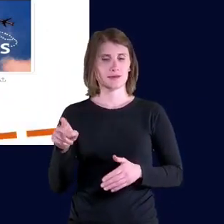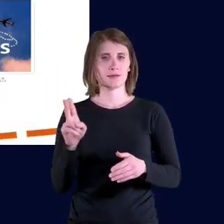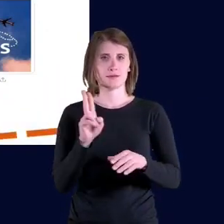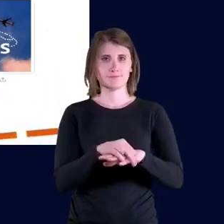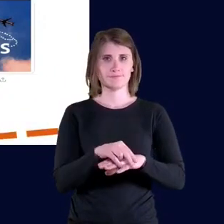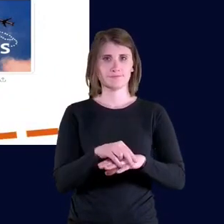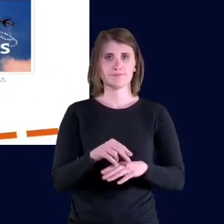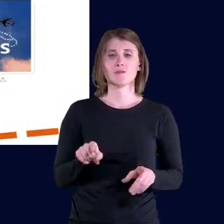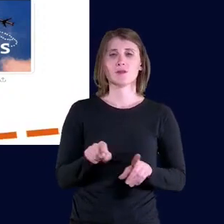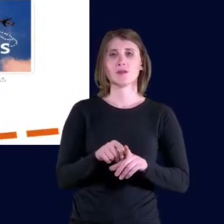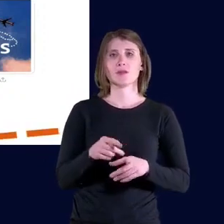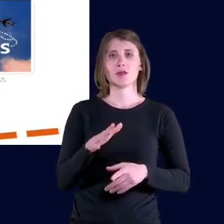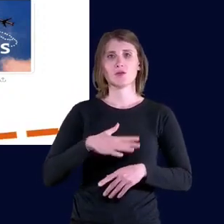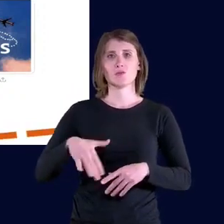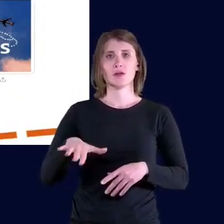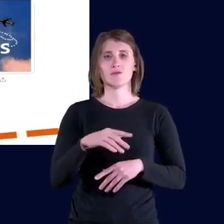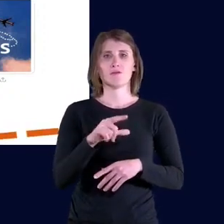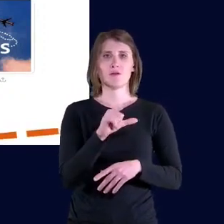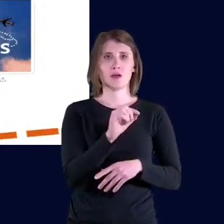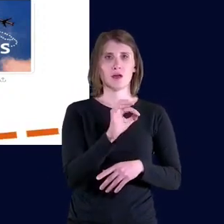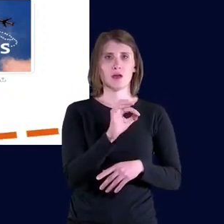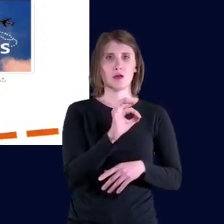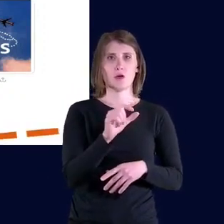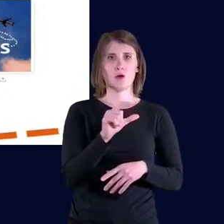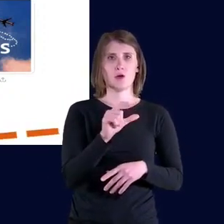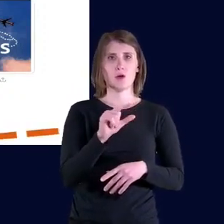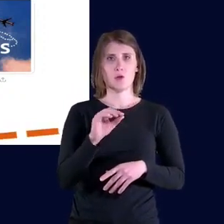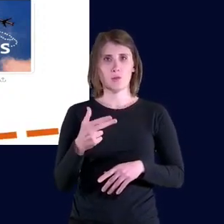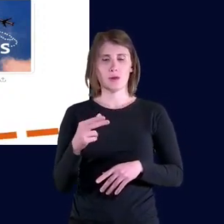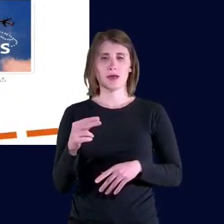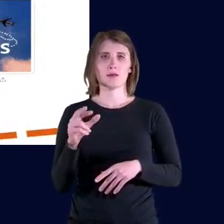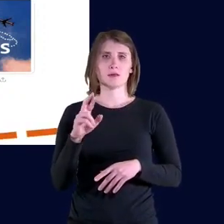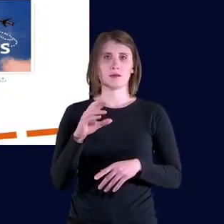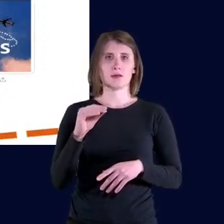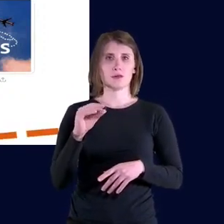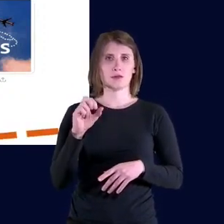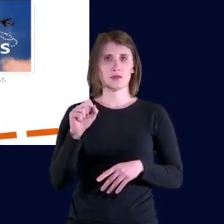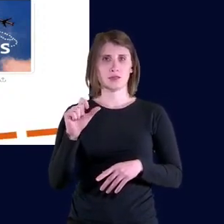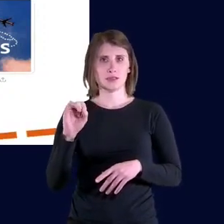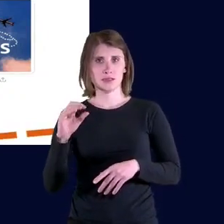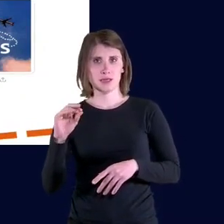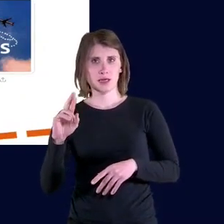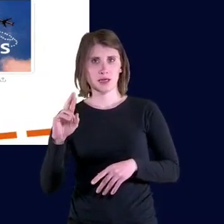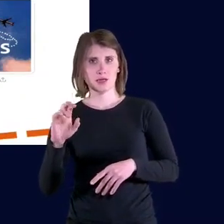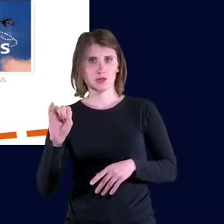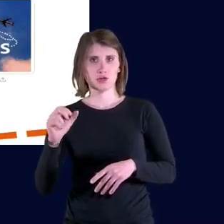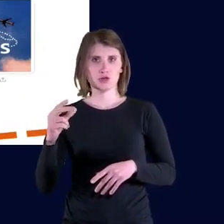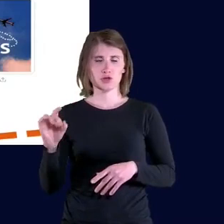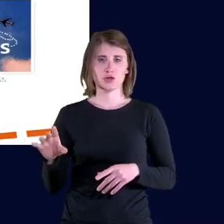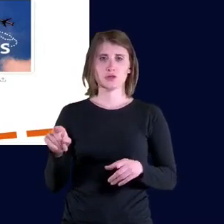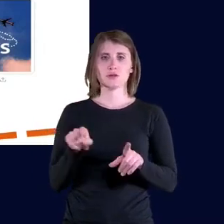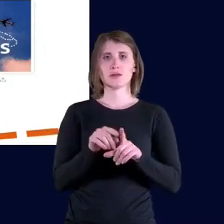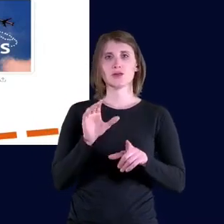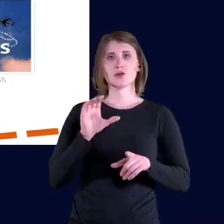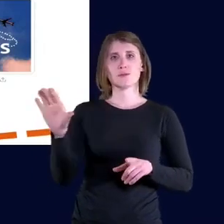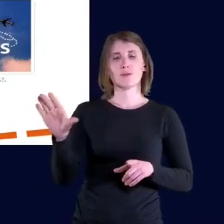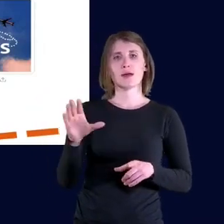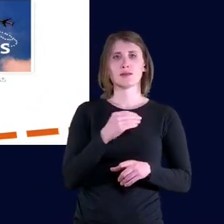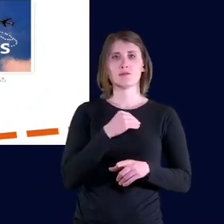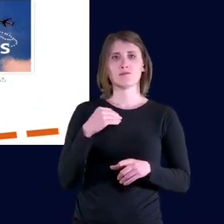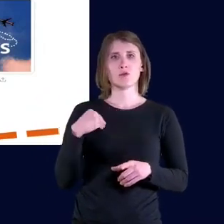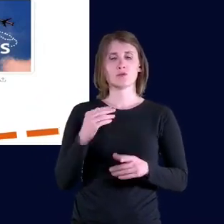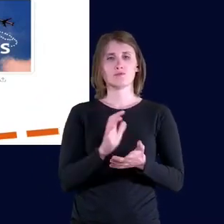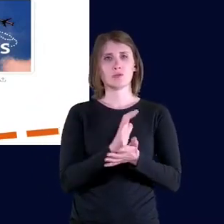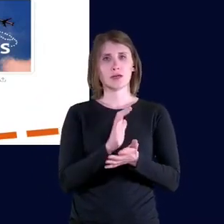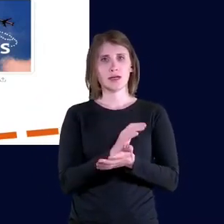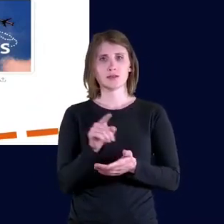platformy Open rodzicach jurob.eu architektury ojciec wydawniczych polskich czasopism na